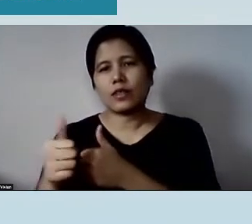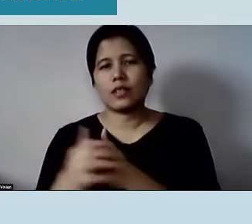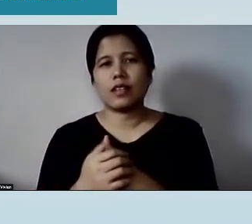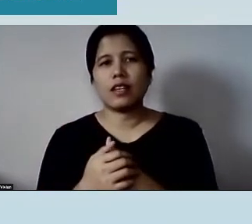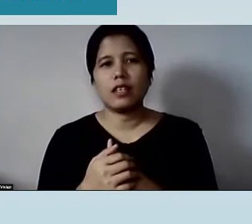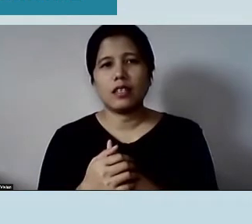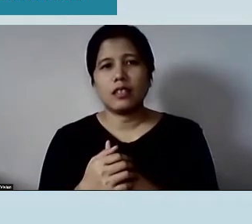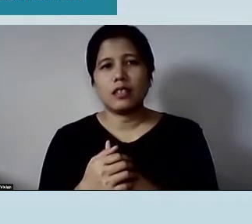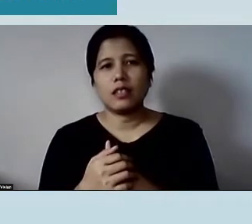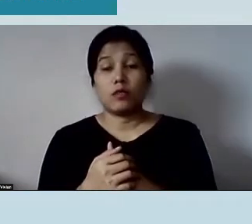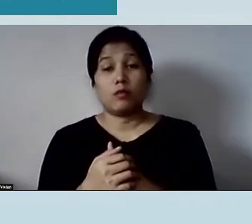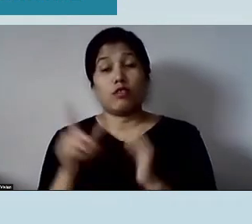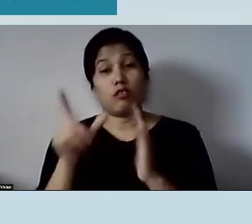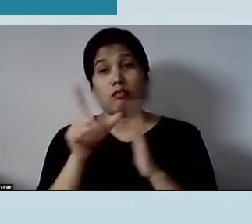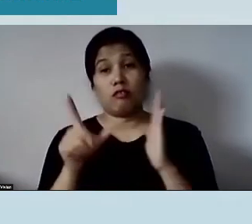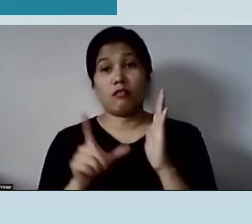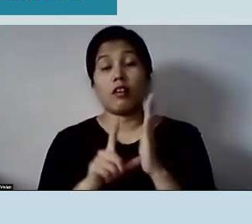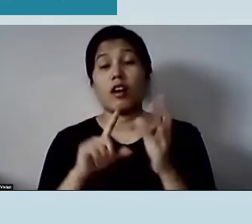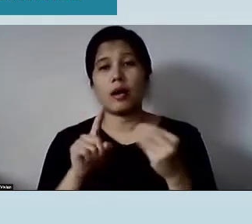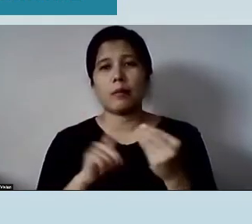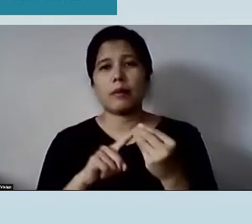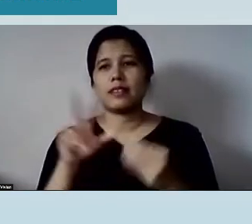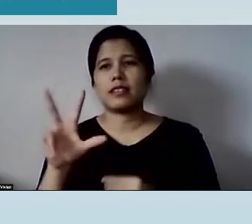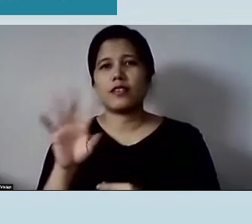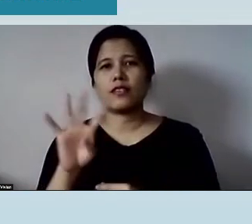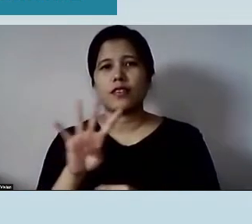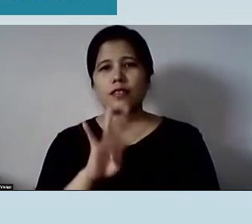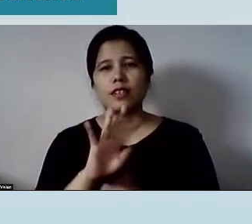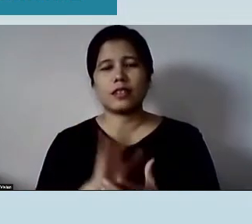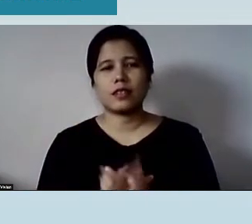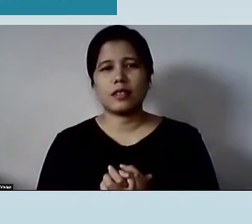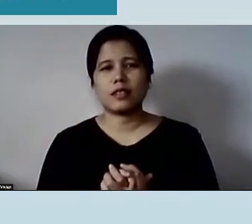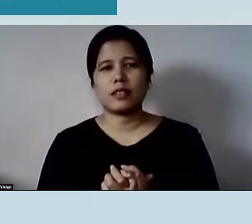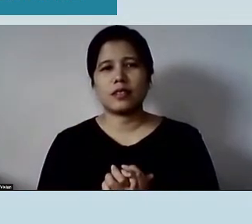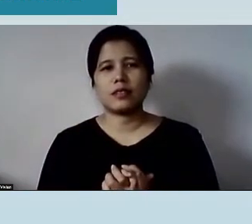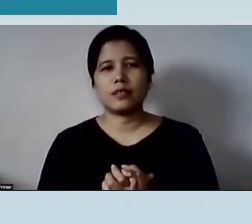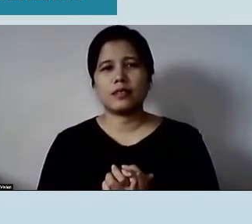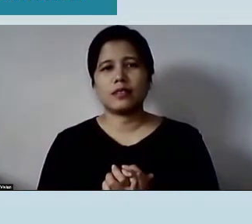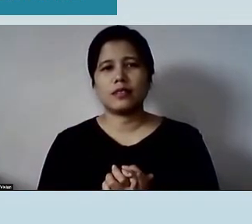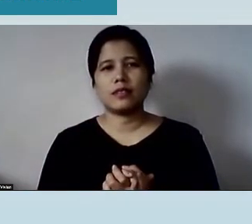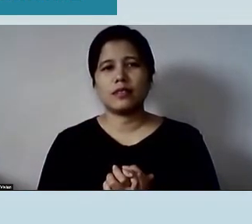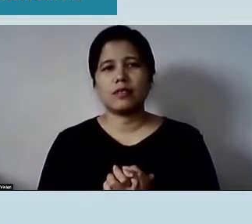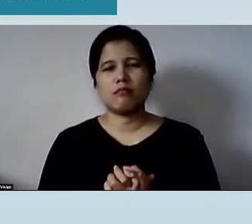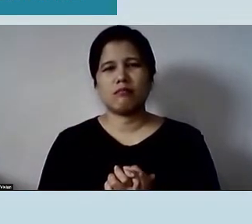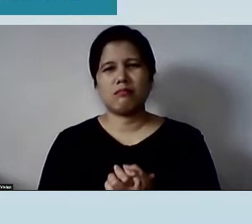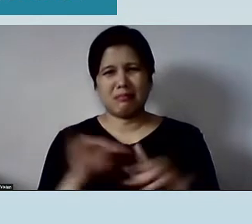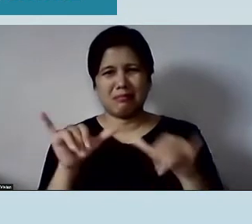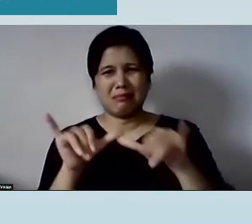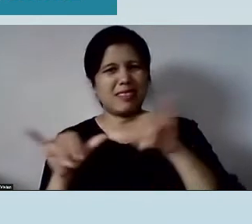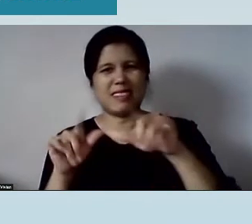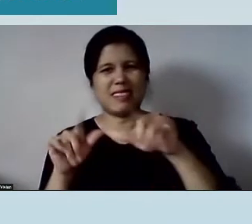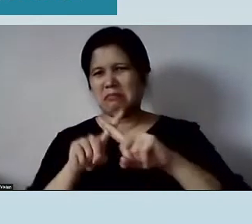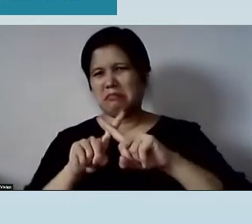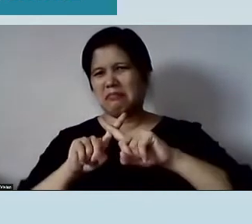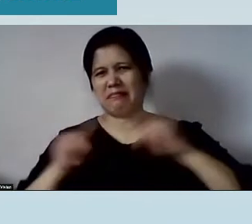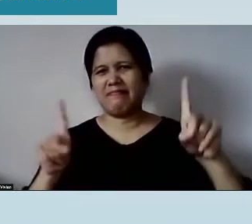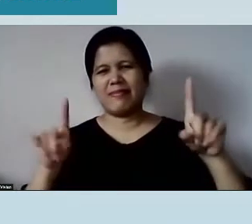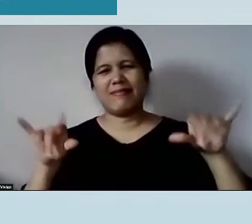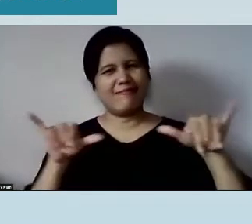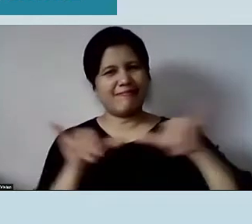pinag-specify ng architect dun sa halimbawa sa mga bakal, instead of using yung 1-inch diameter, ang ginamit mo ay 1/2-inch lang.